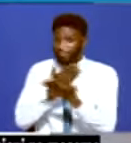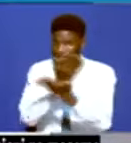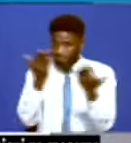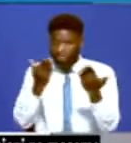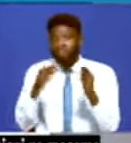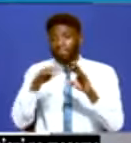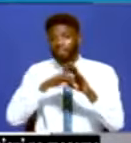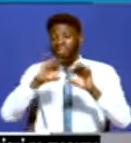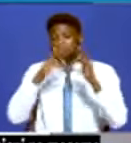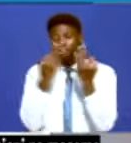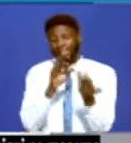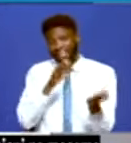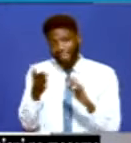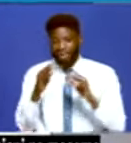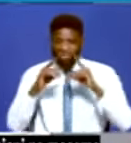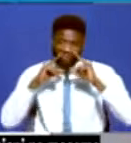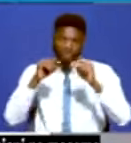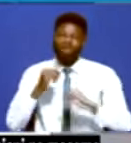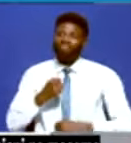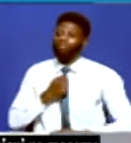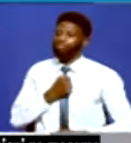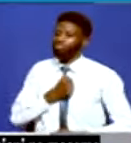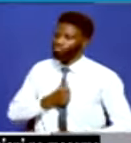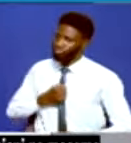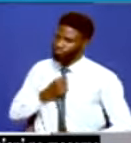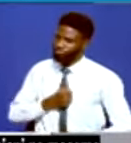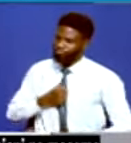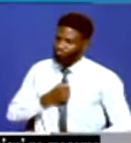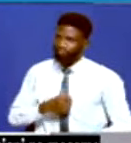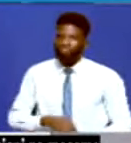pole. Tuangazie masuala ya